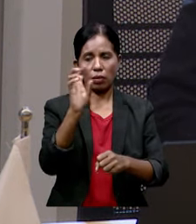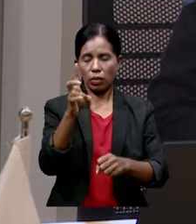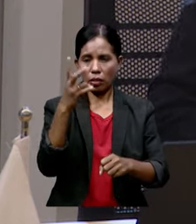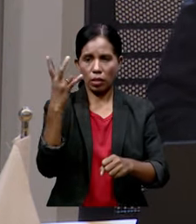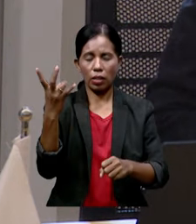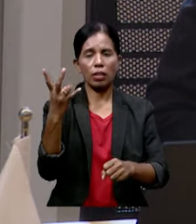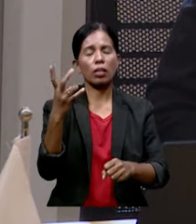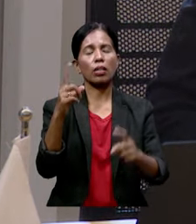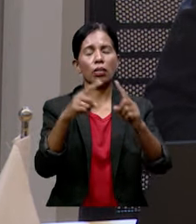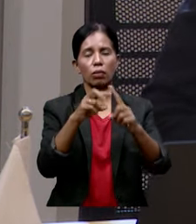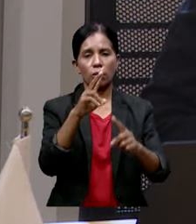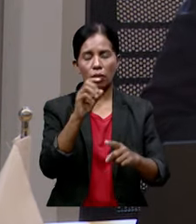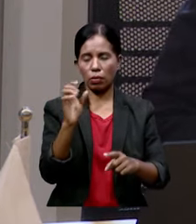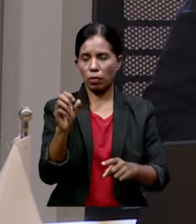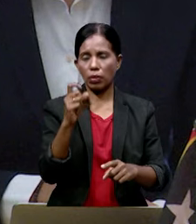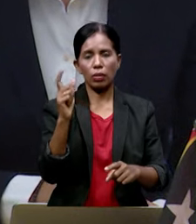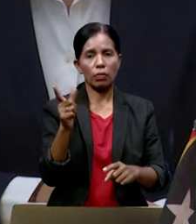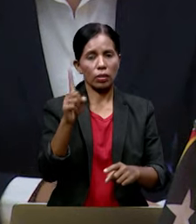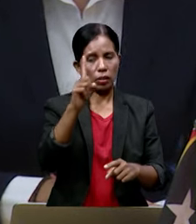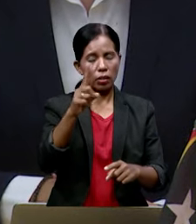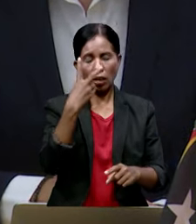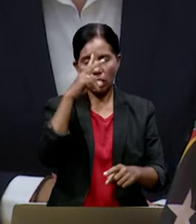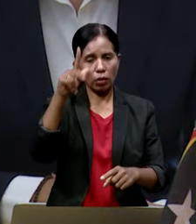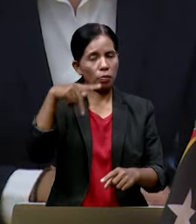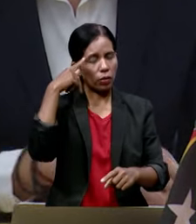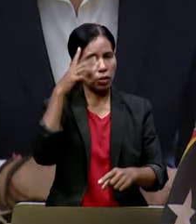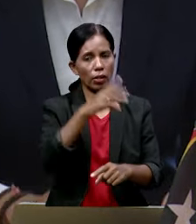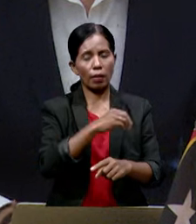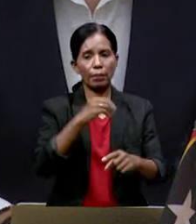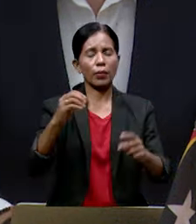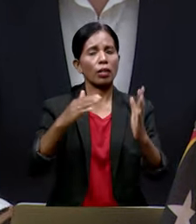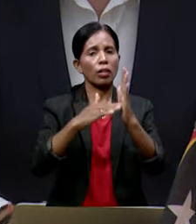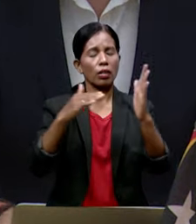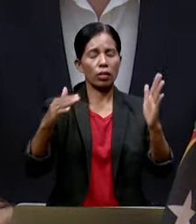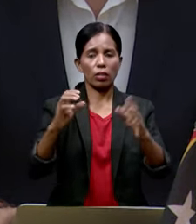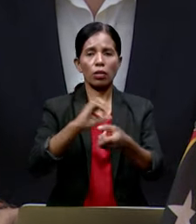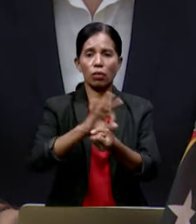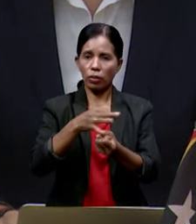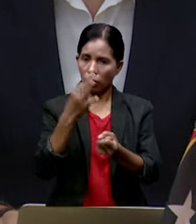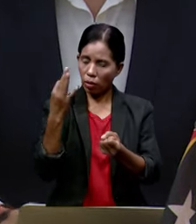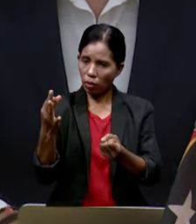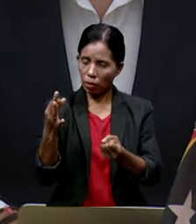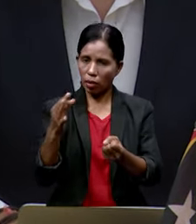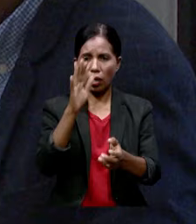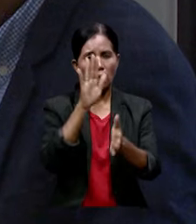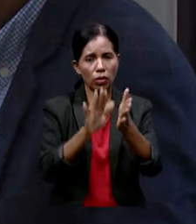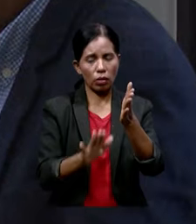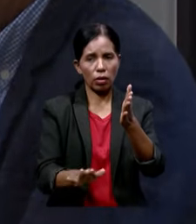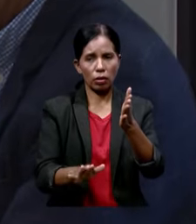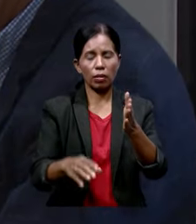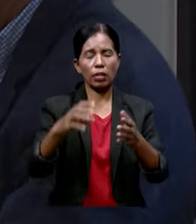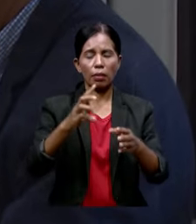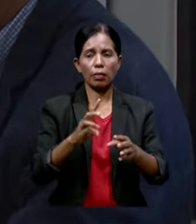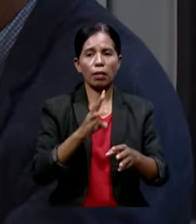tinang riuraron resing ida tambah incerteza politika railarang no soka externo inklui COVID-19 siklon seroja no inundasan